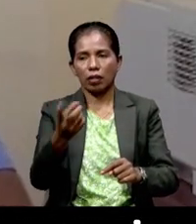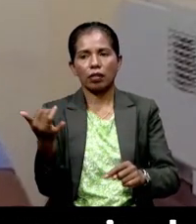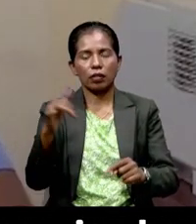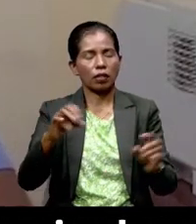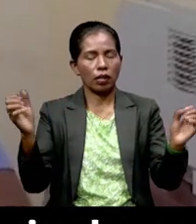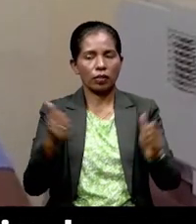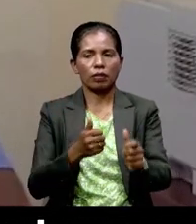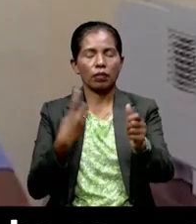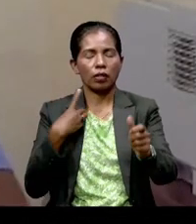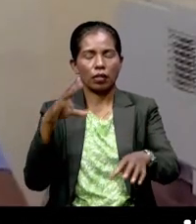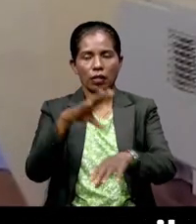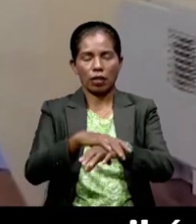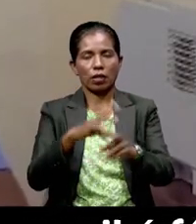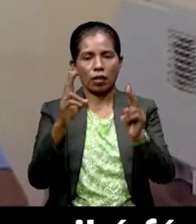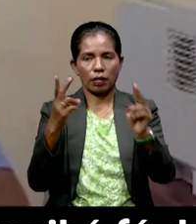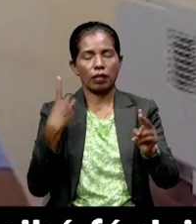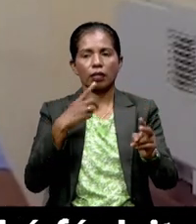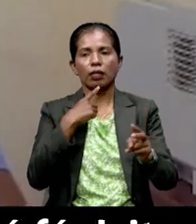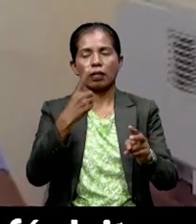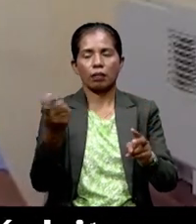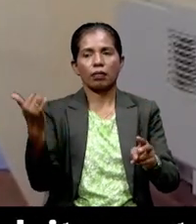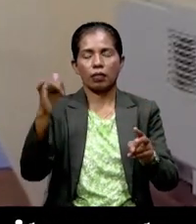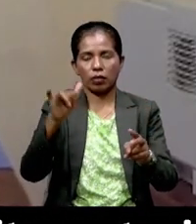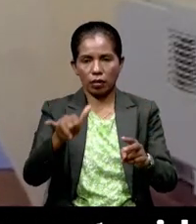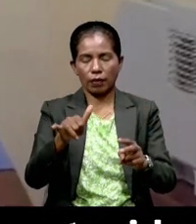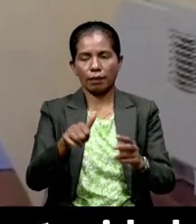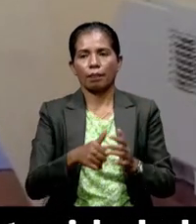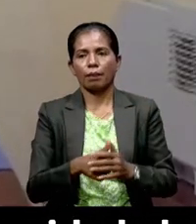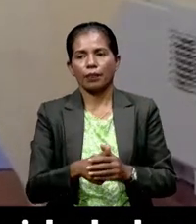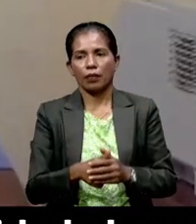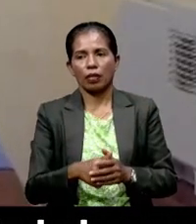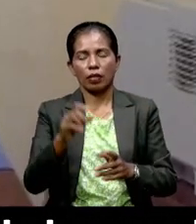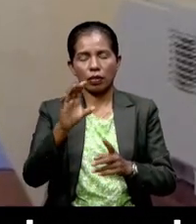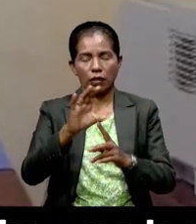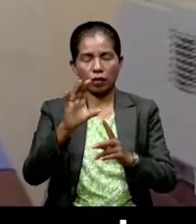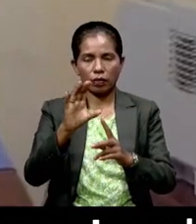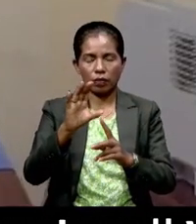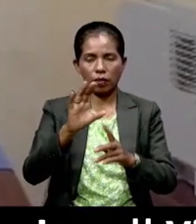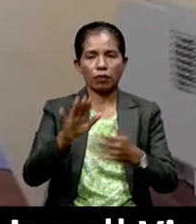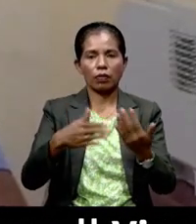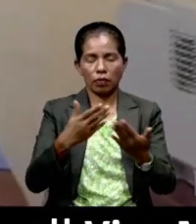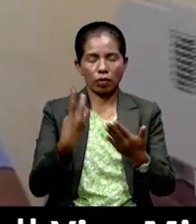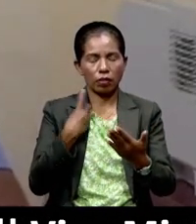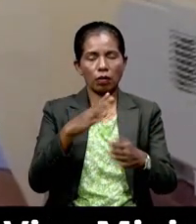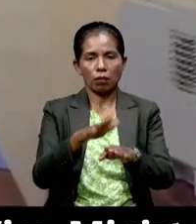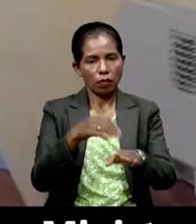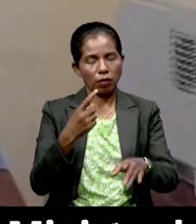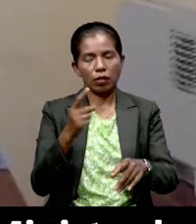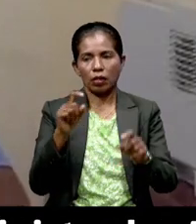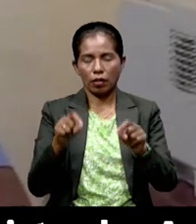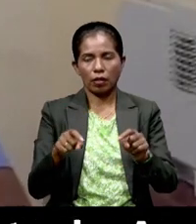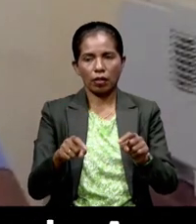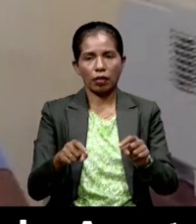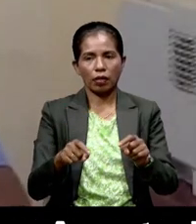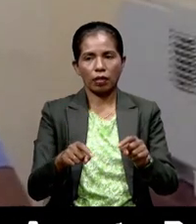la kumpri ita tua. Irne ita aviju kedan ba sirne ang koordinator yang hira itu belum main nih. Itu kata irene